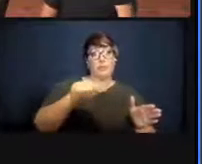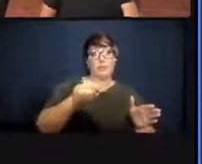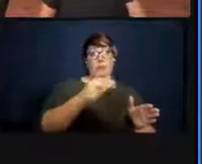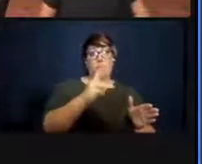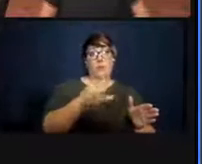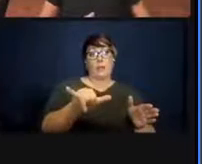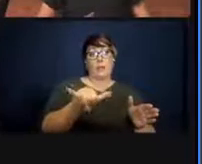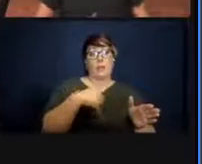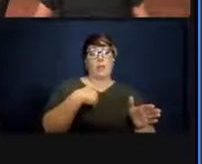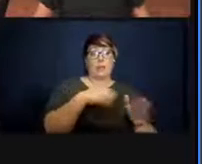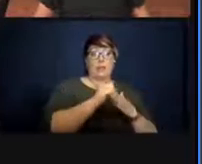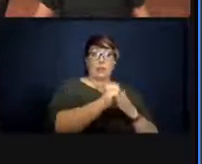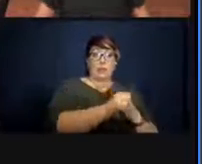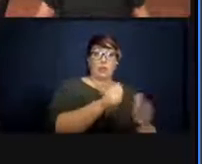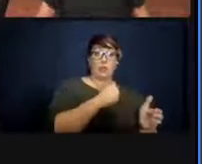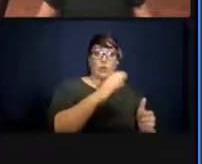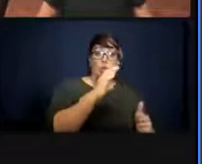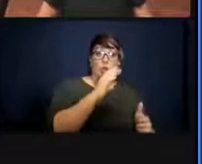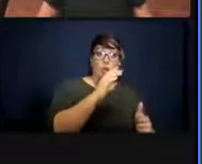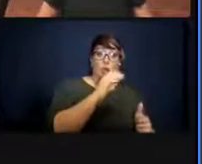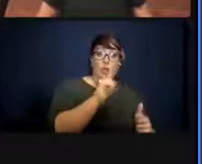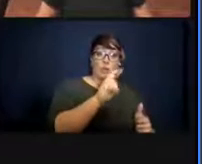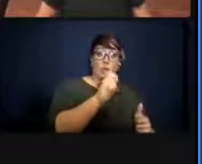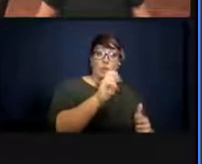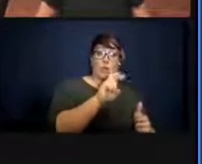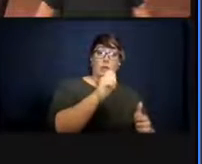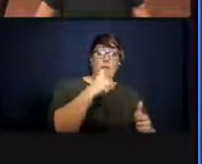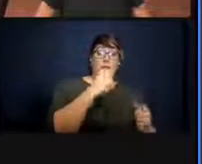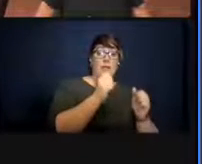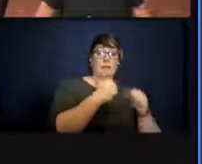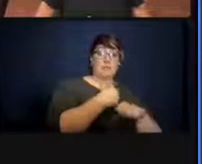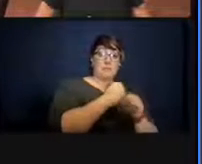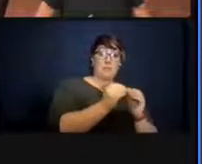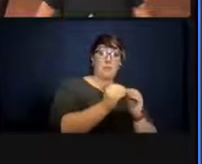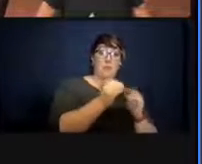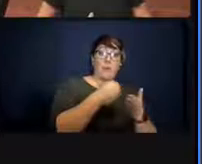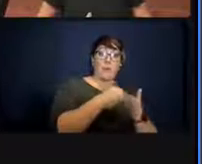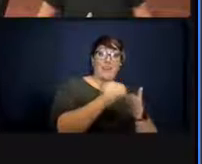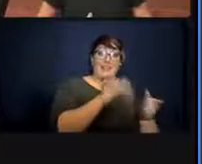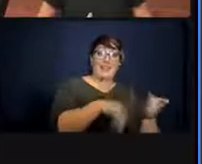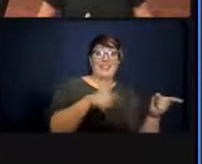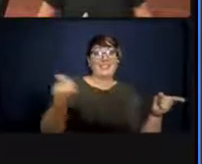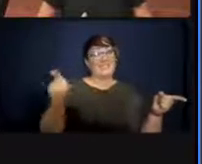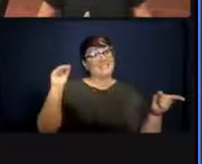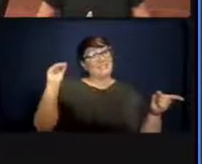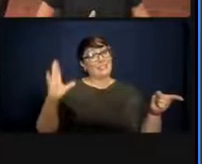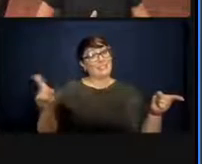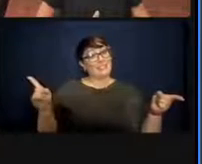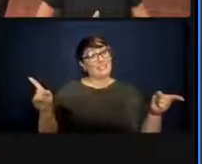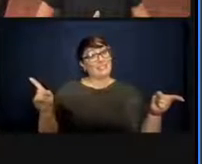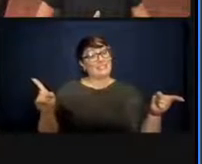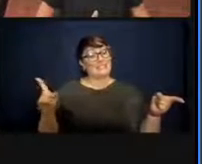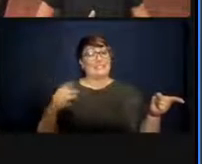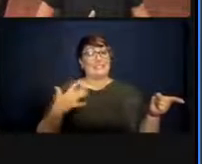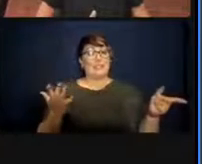هذا المسار يقودكم نحو وظيفة، وأنتم ستجنون أموال إضافية أكثر من الشخص الذي